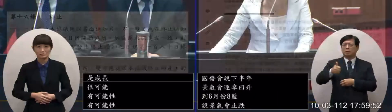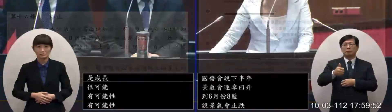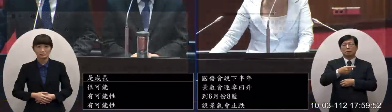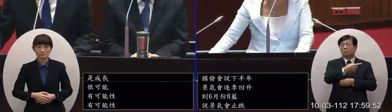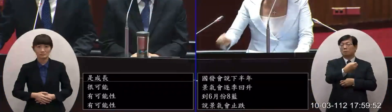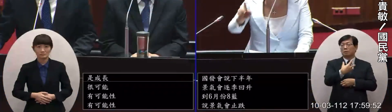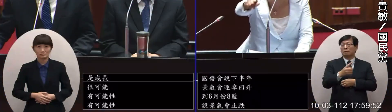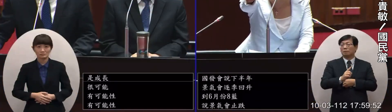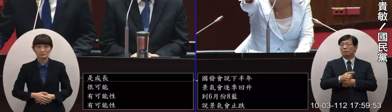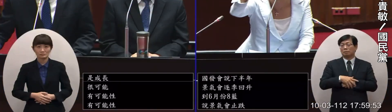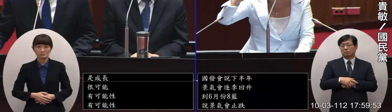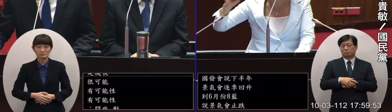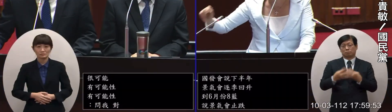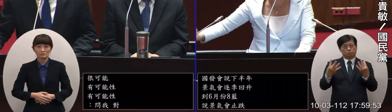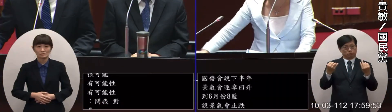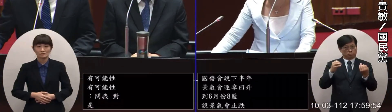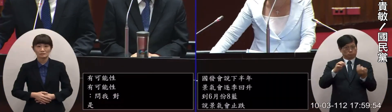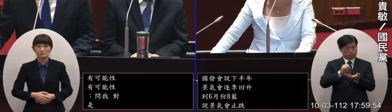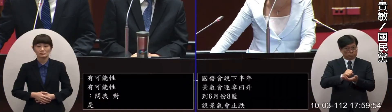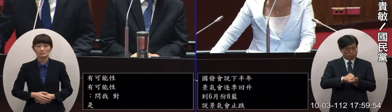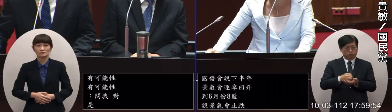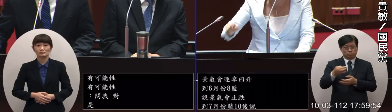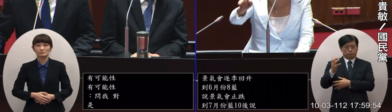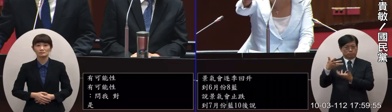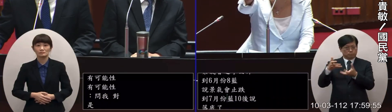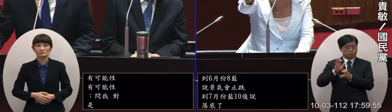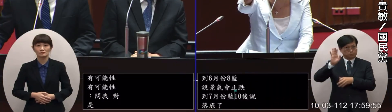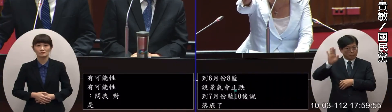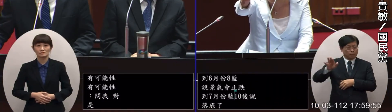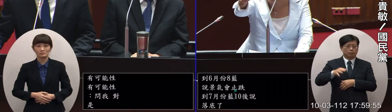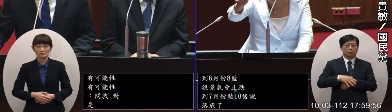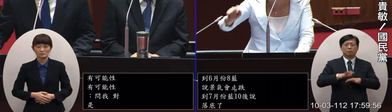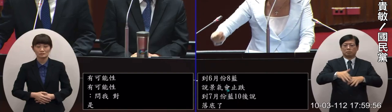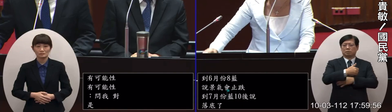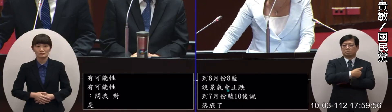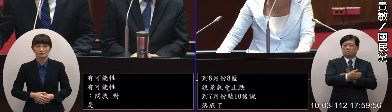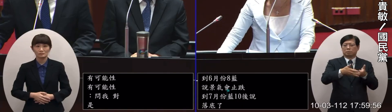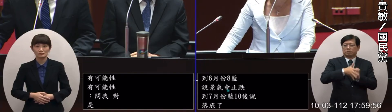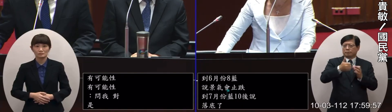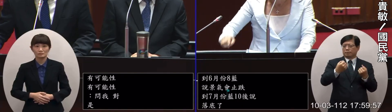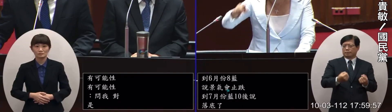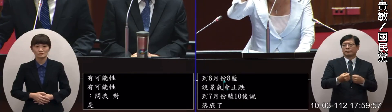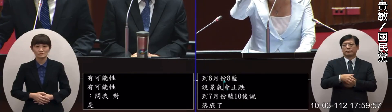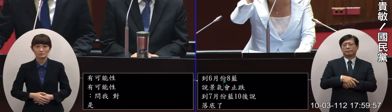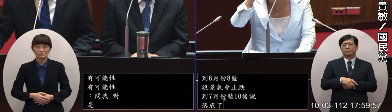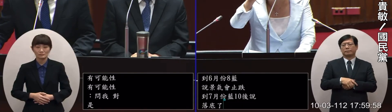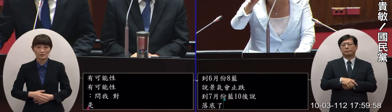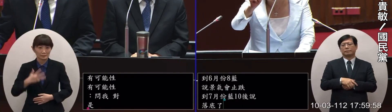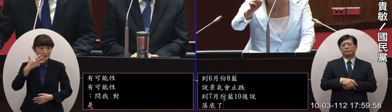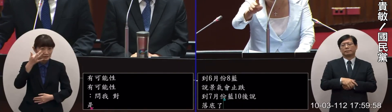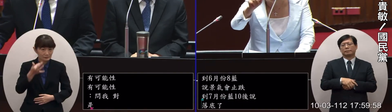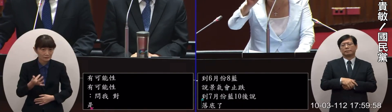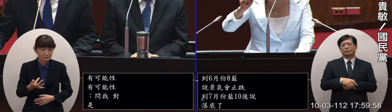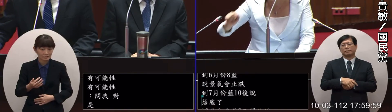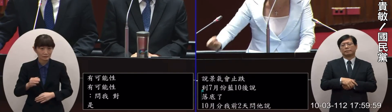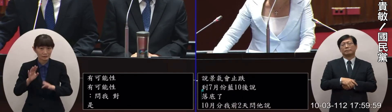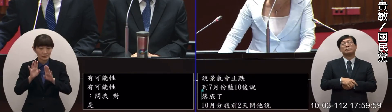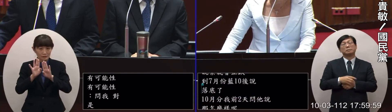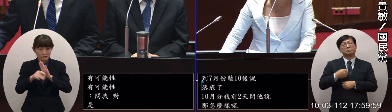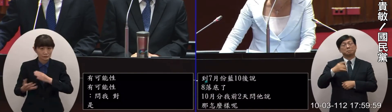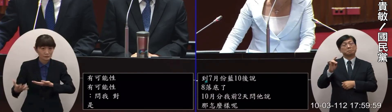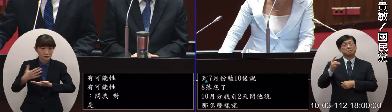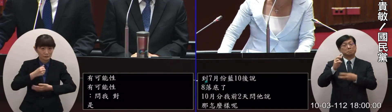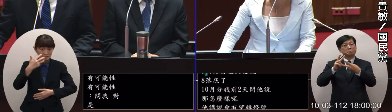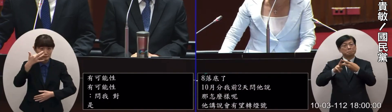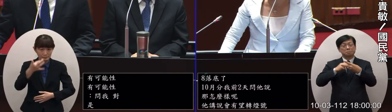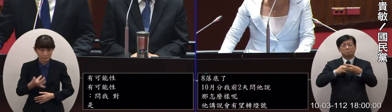龚主委讲说数据在财政部，财政部长现在在了，好不好？ 八亿。 然后我们的龚主委